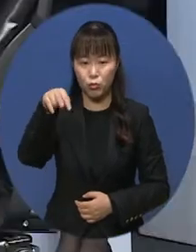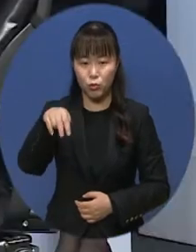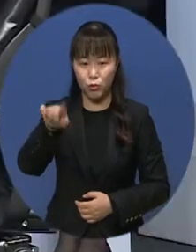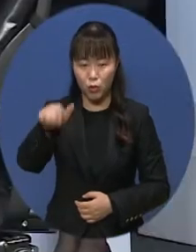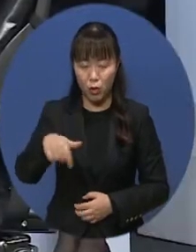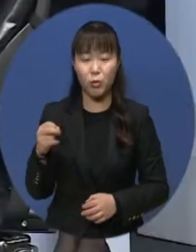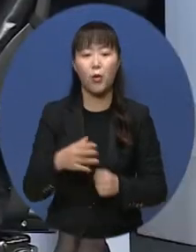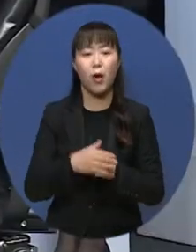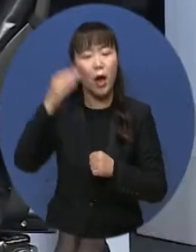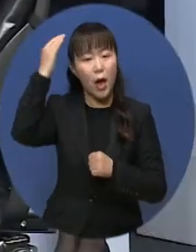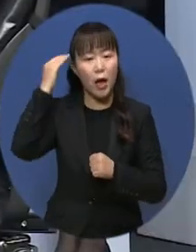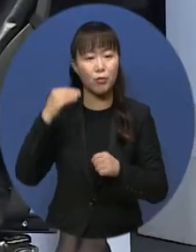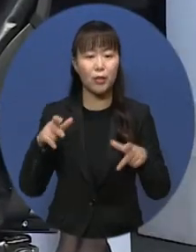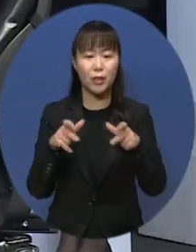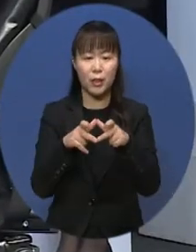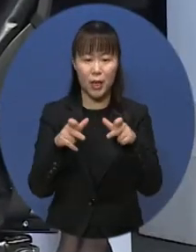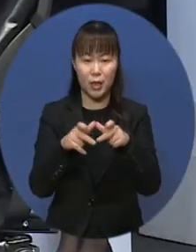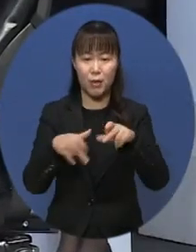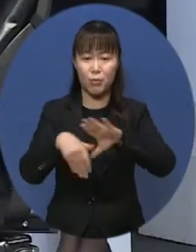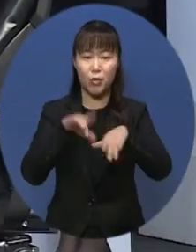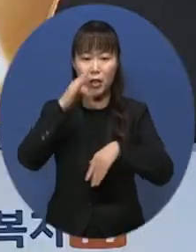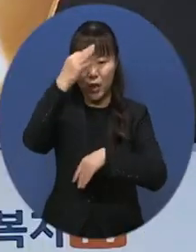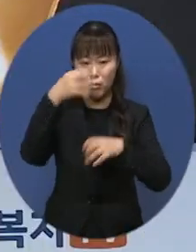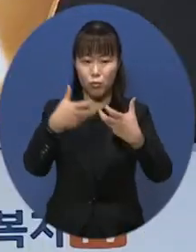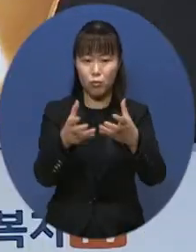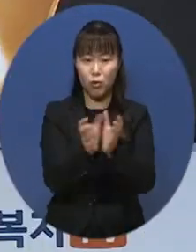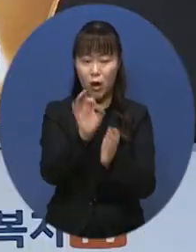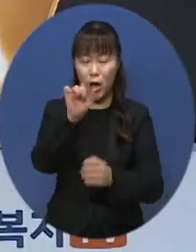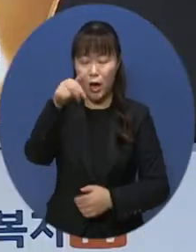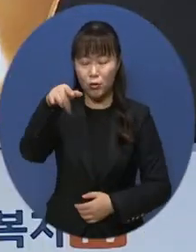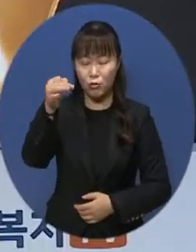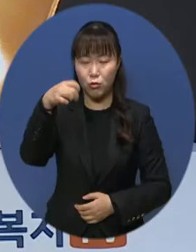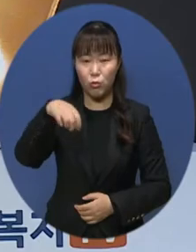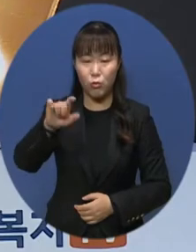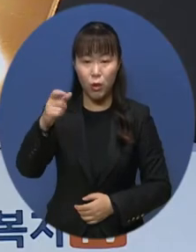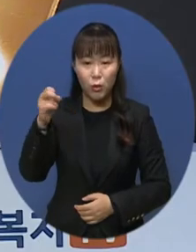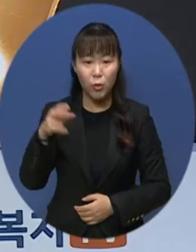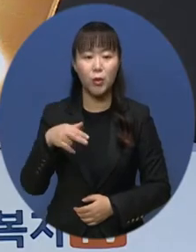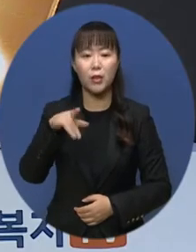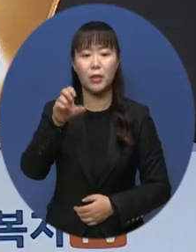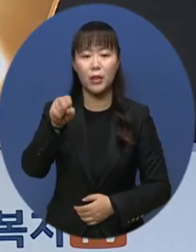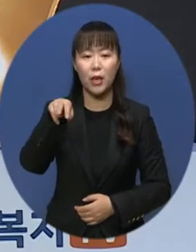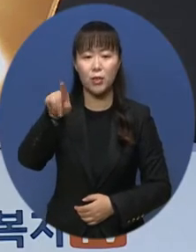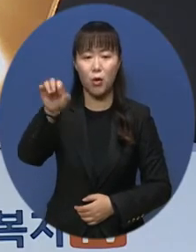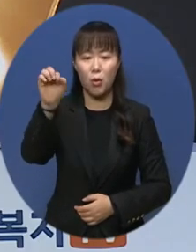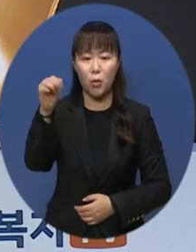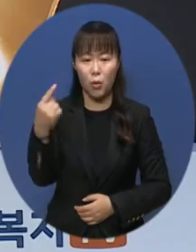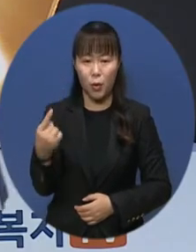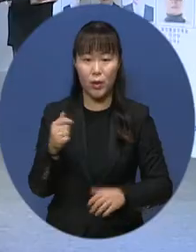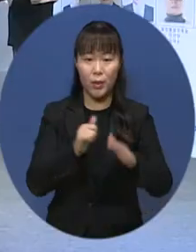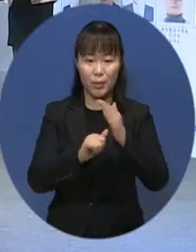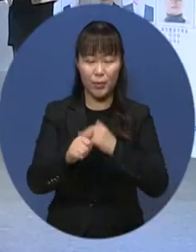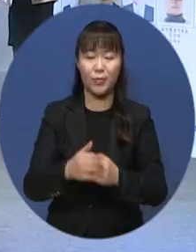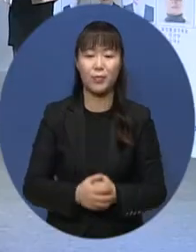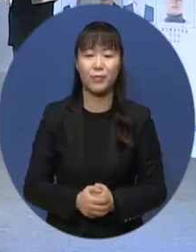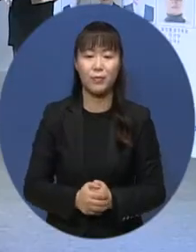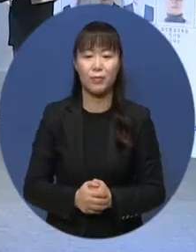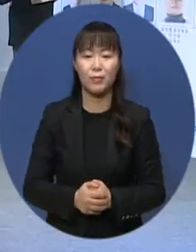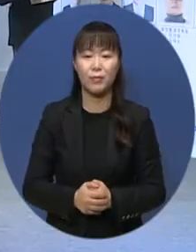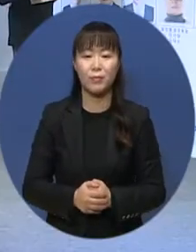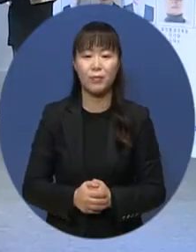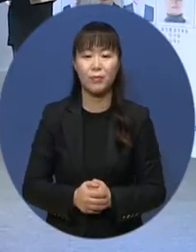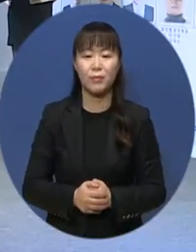한국 장애인 문화 예술은 안 종원 이사장 장성호 세무사 장성호 대표가 수상했습니다 복지 tv 뉴스